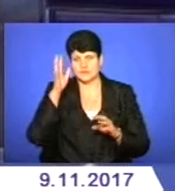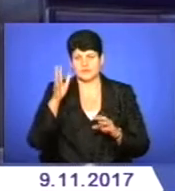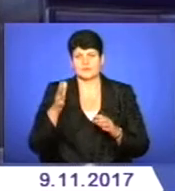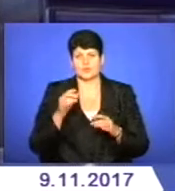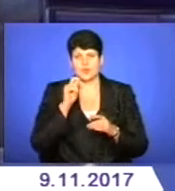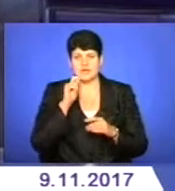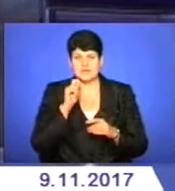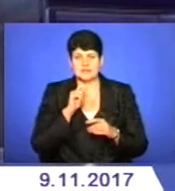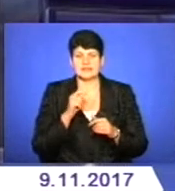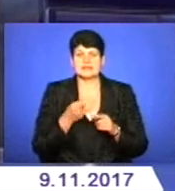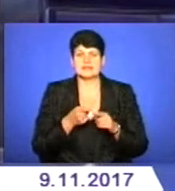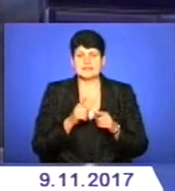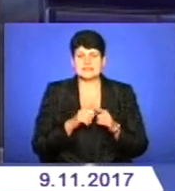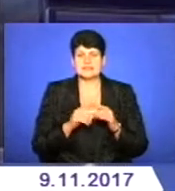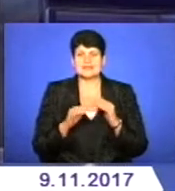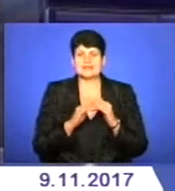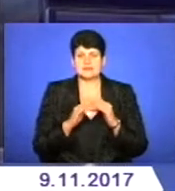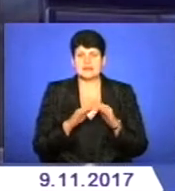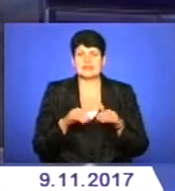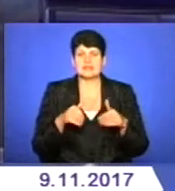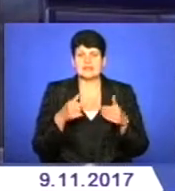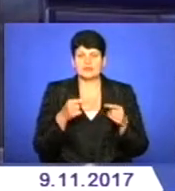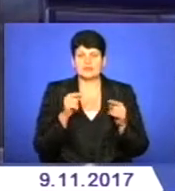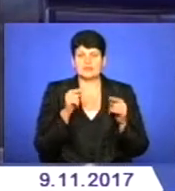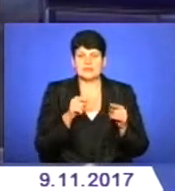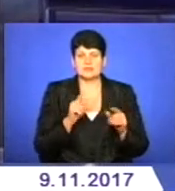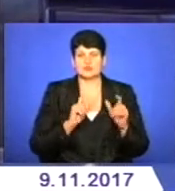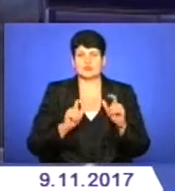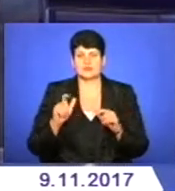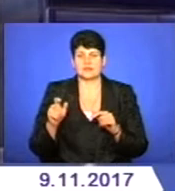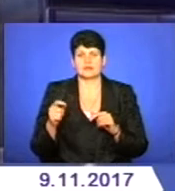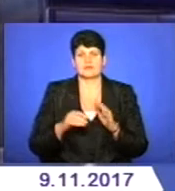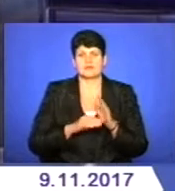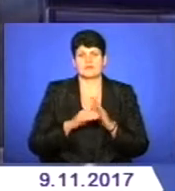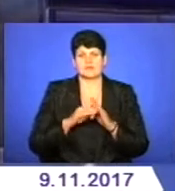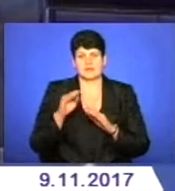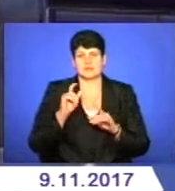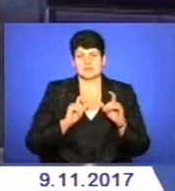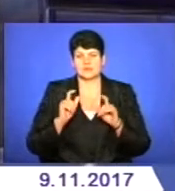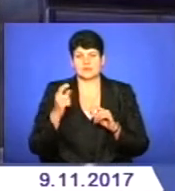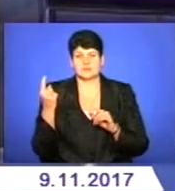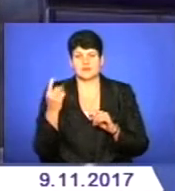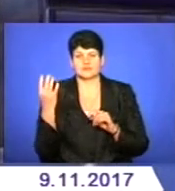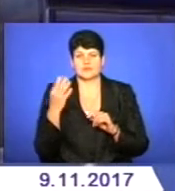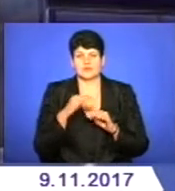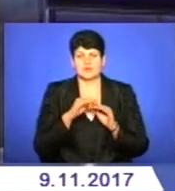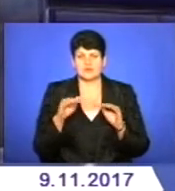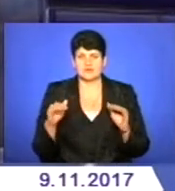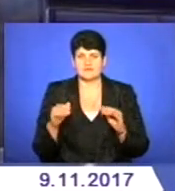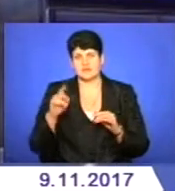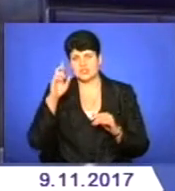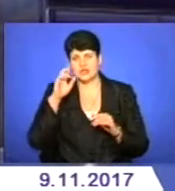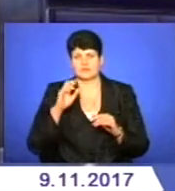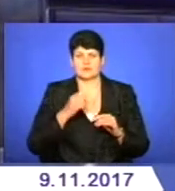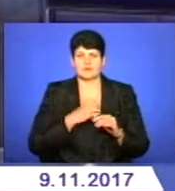іменні стипендії Верховної Ради України надають студентам вишів 1-4 рівнів акредитації державної форми власності